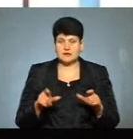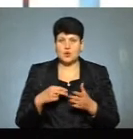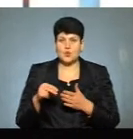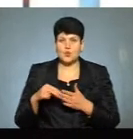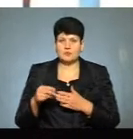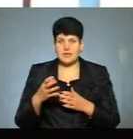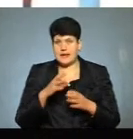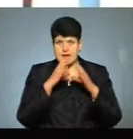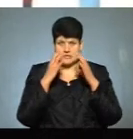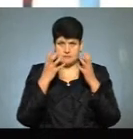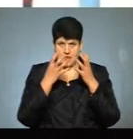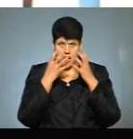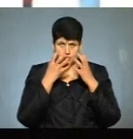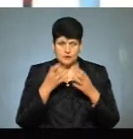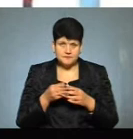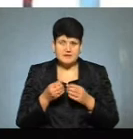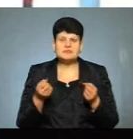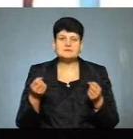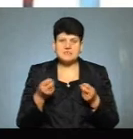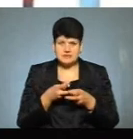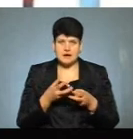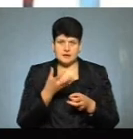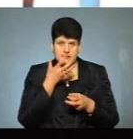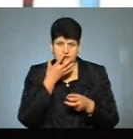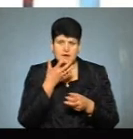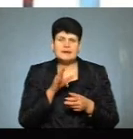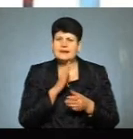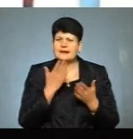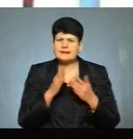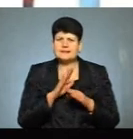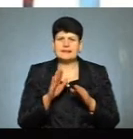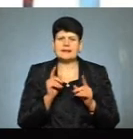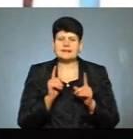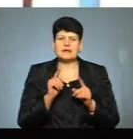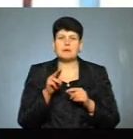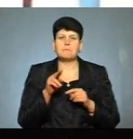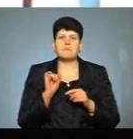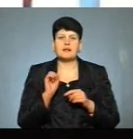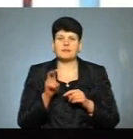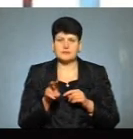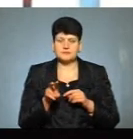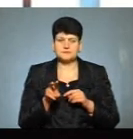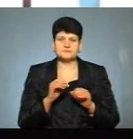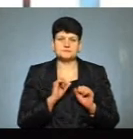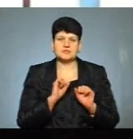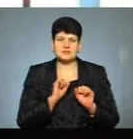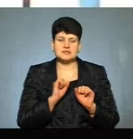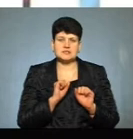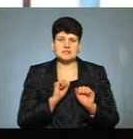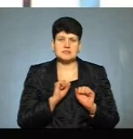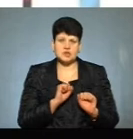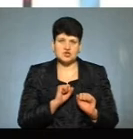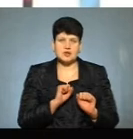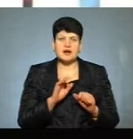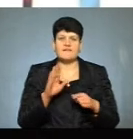закуплені респіратори, спеціальні респіратори, які не тільки від пилу захищають, а захищають і